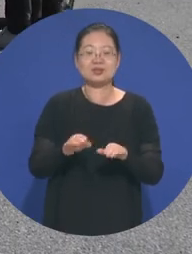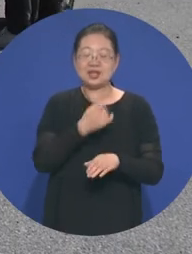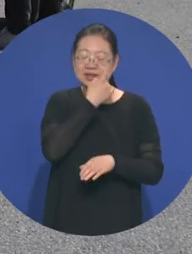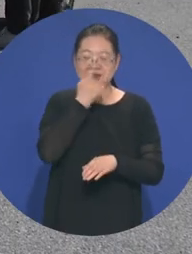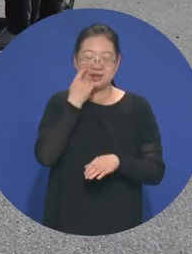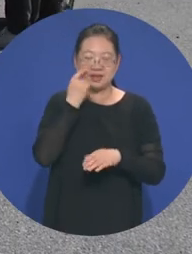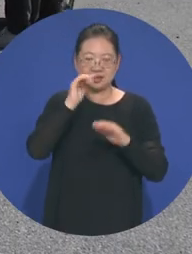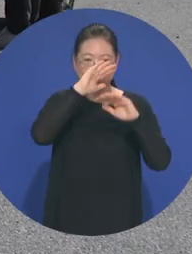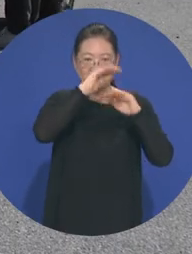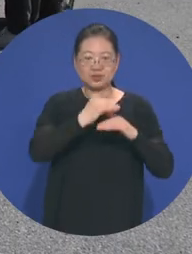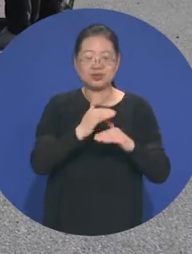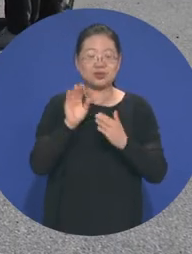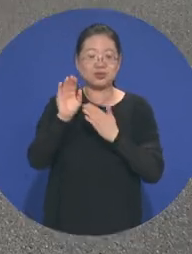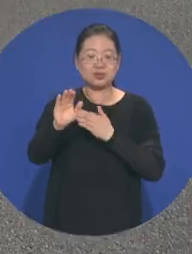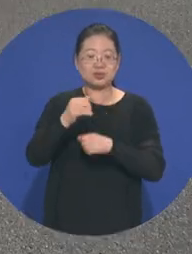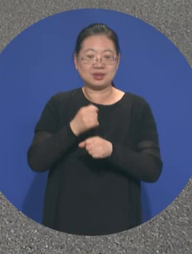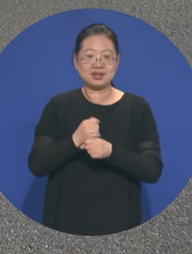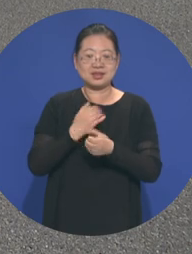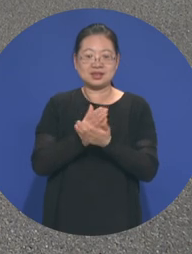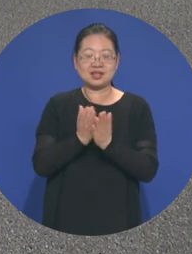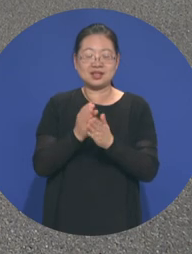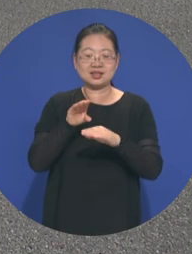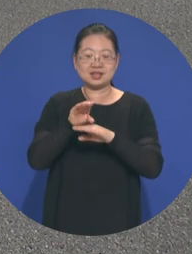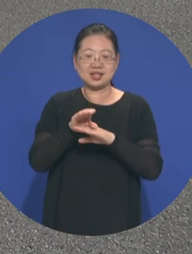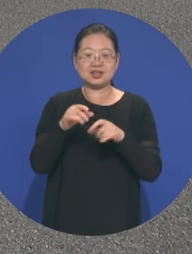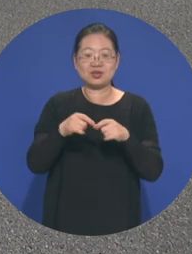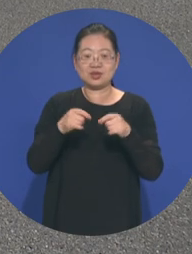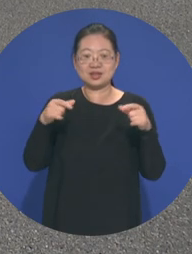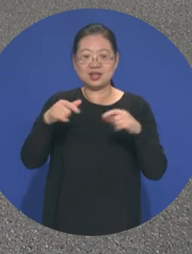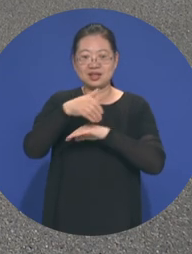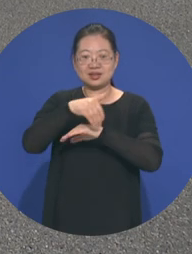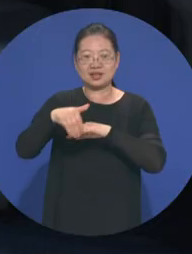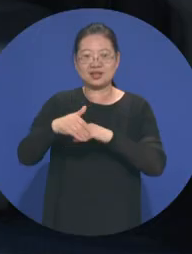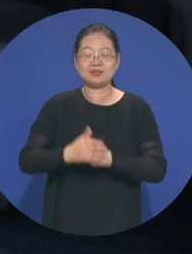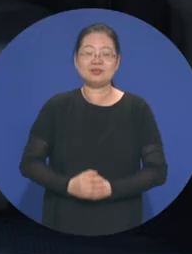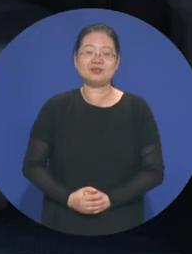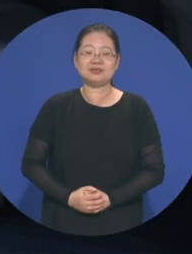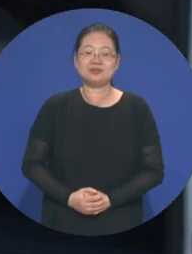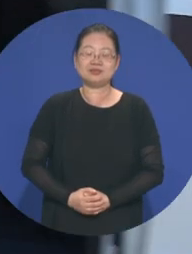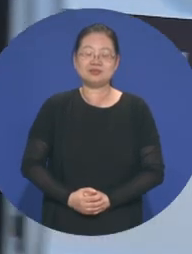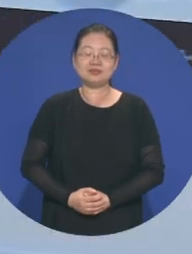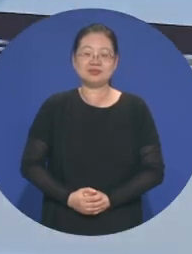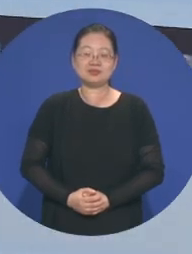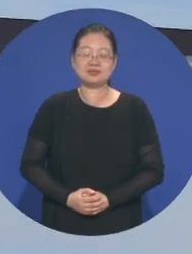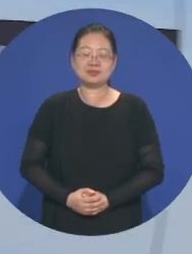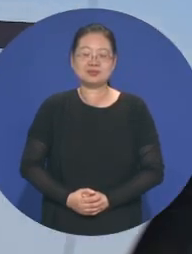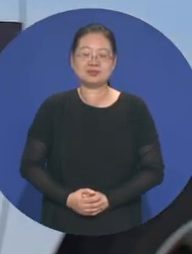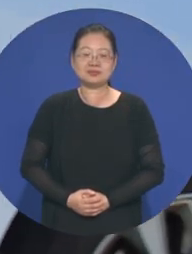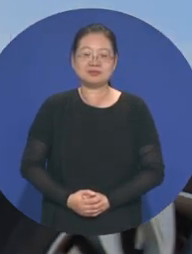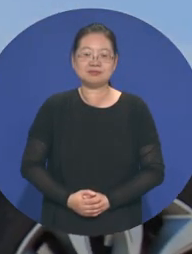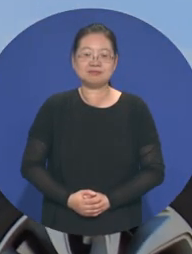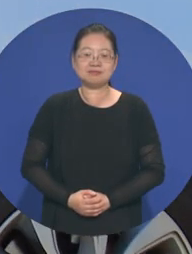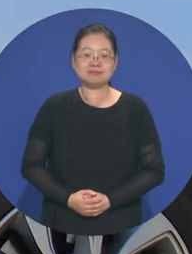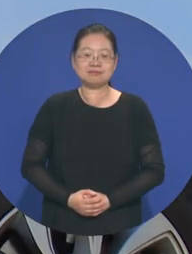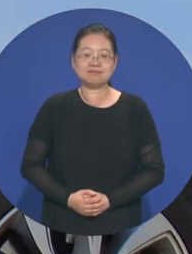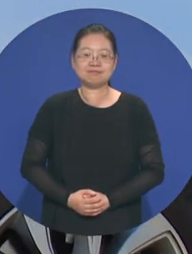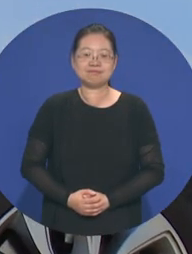검증된 요소들을 향후 출시될 다양한 차량들에 확대한다는 구상입니다. GTV 뉴스 이슬비입니다.